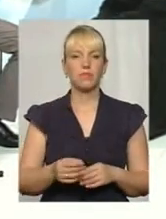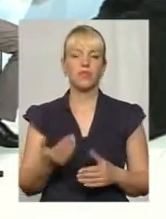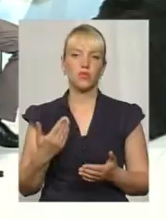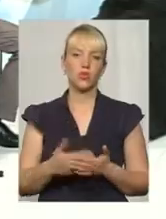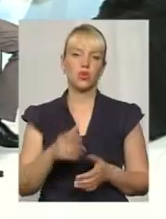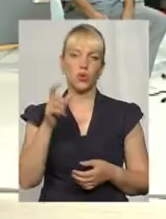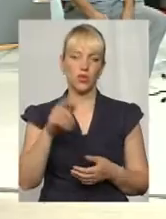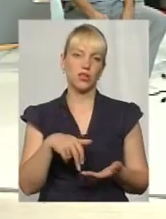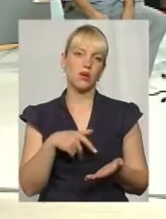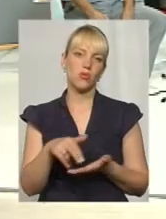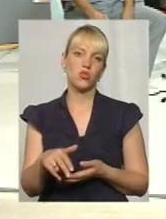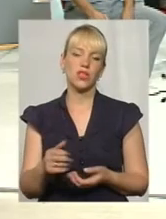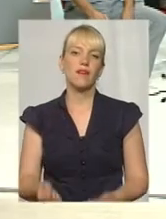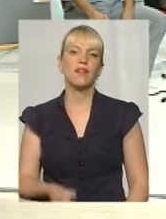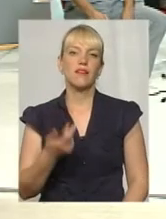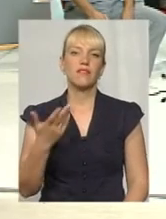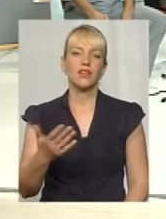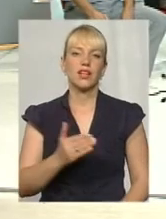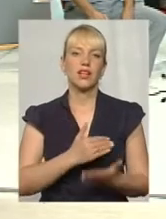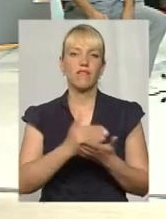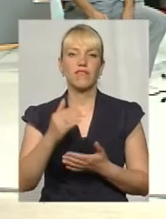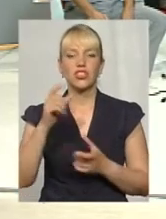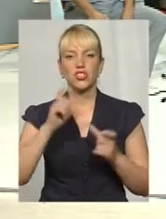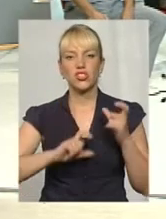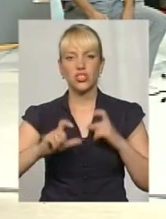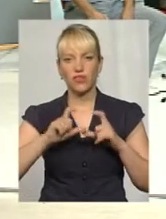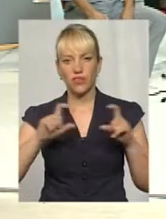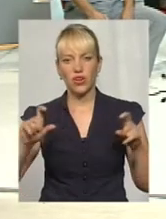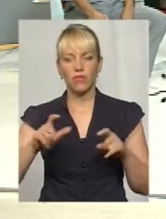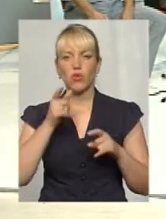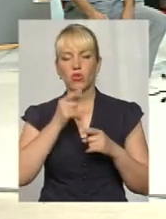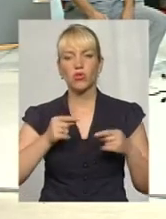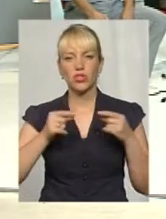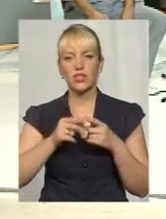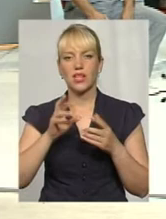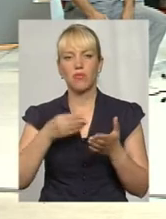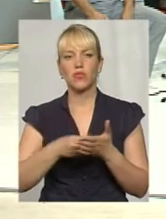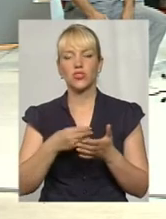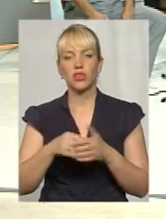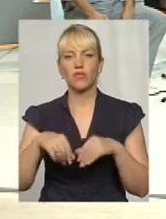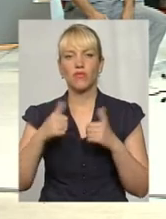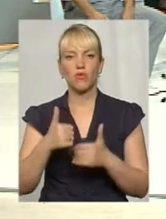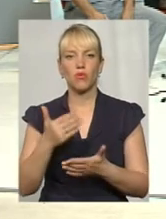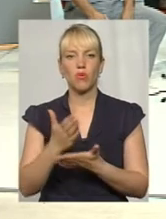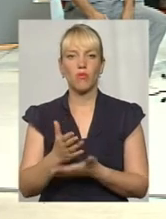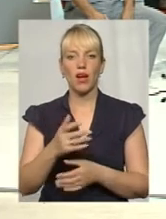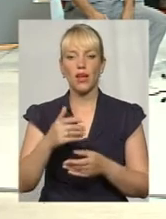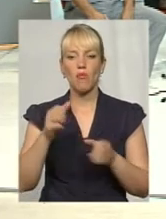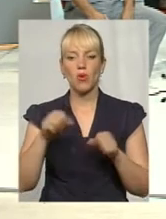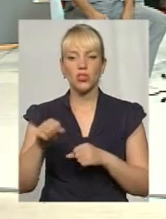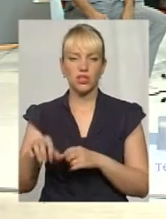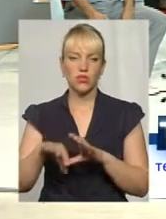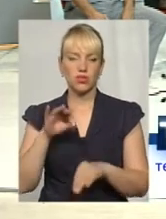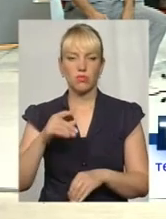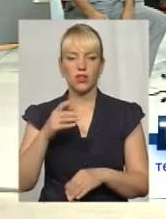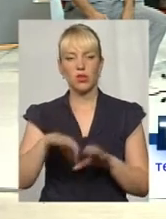людина прийшла у кілька вишів одночасно на бюджетну форму, має можливість вибирати, обрала